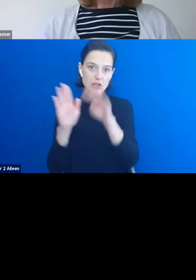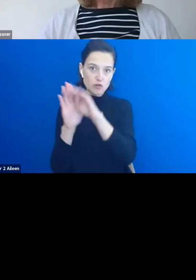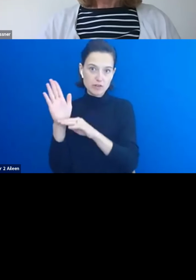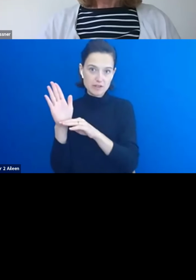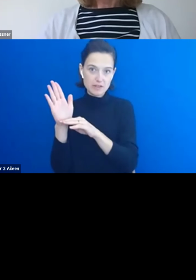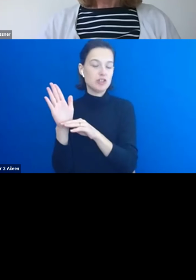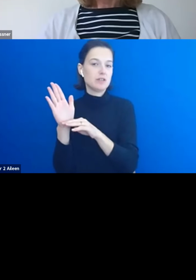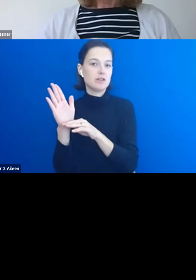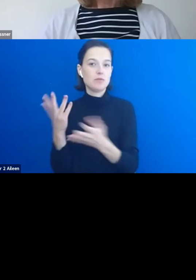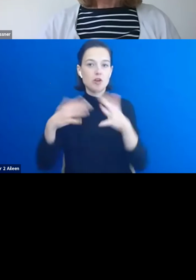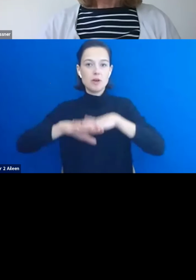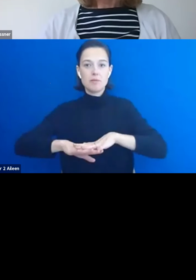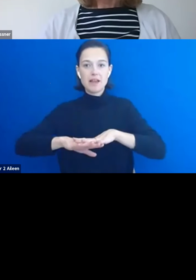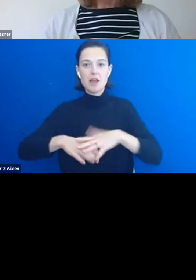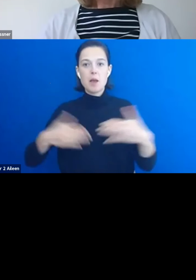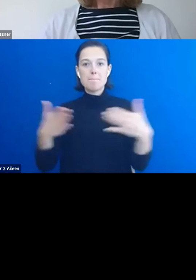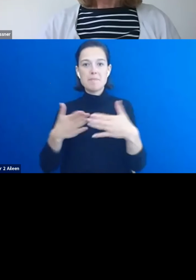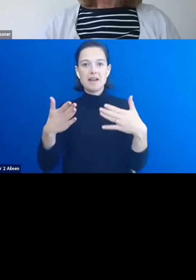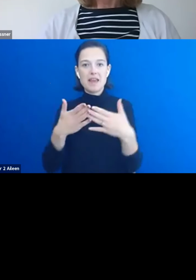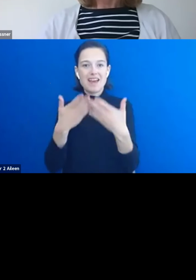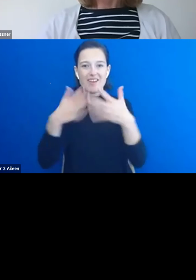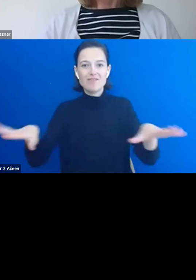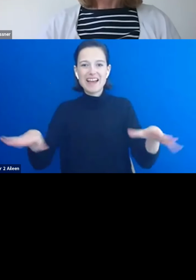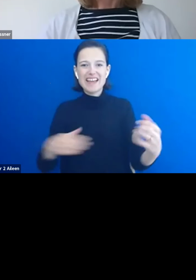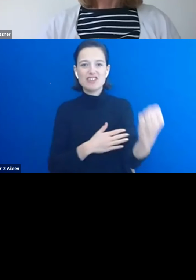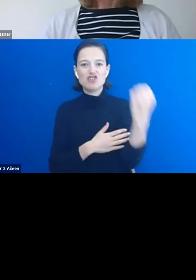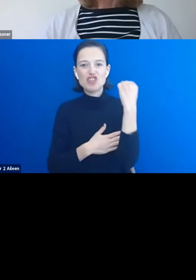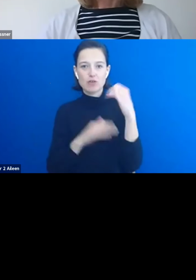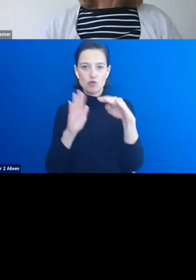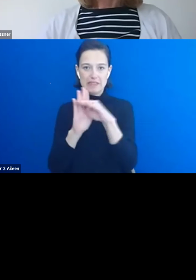Barrierefreiheitsstärkungsgesetz. Das ist ein richtig schöner, deutscher, langer Ausdruck.